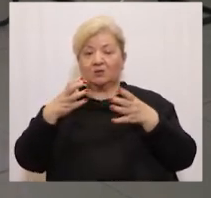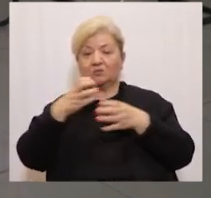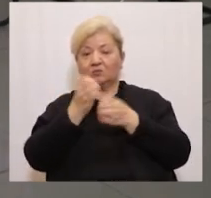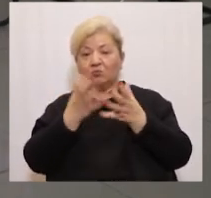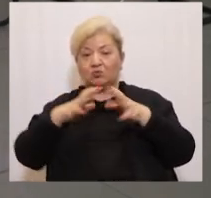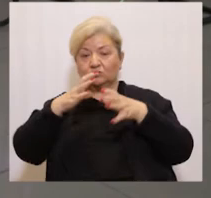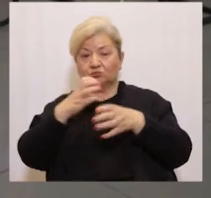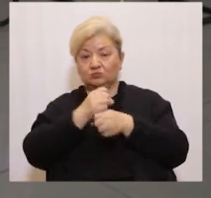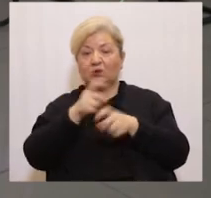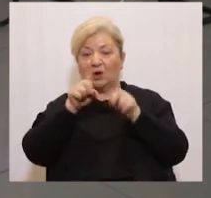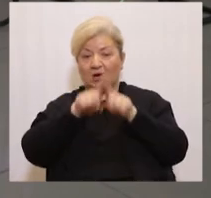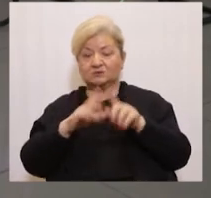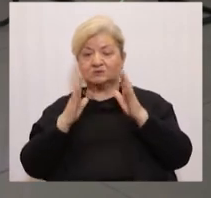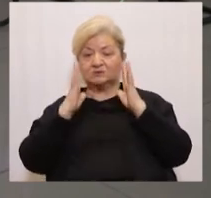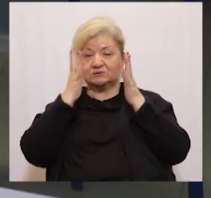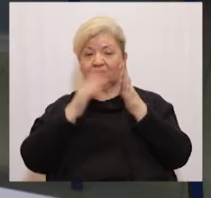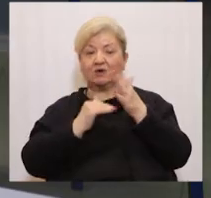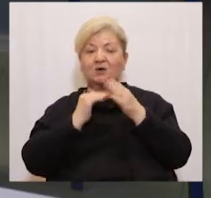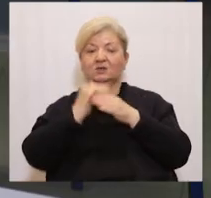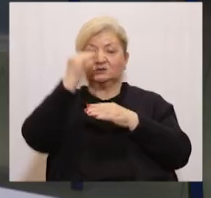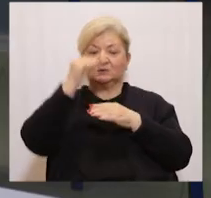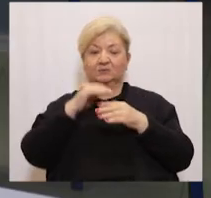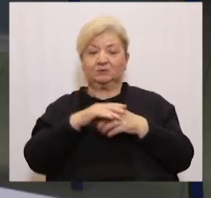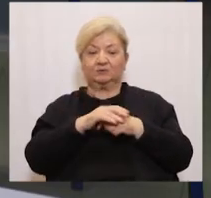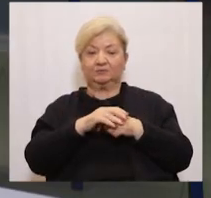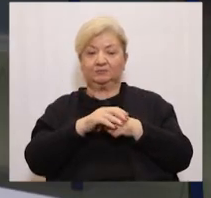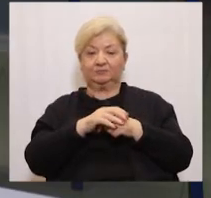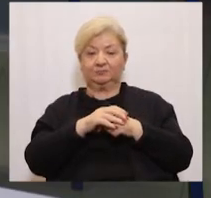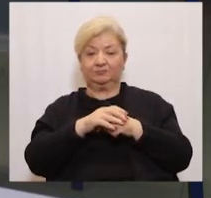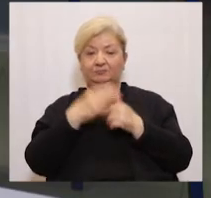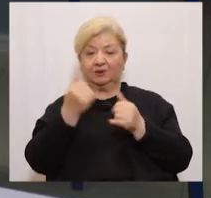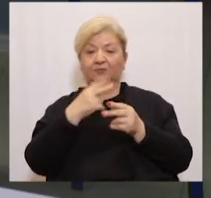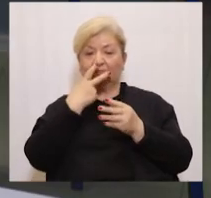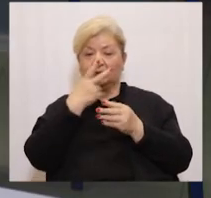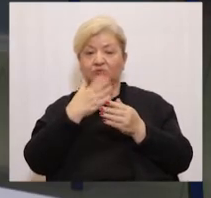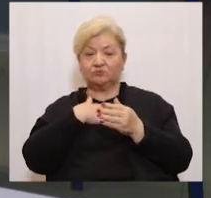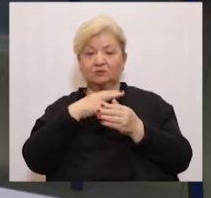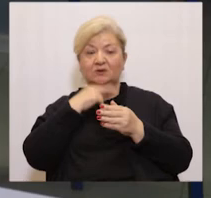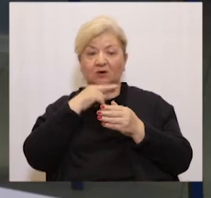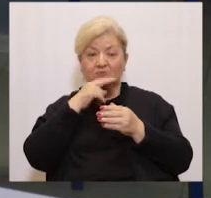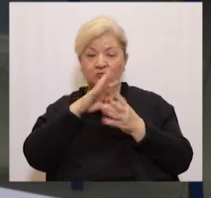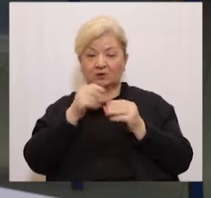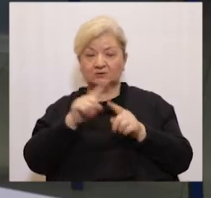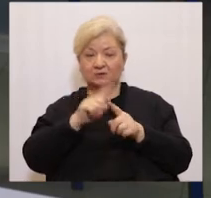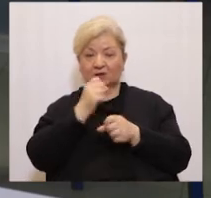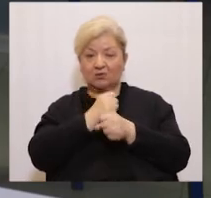მაშინ ასევე იზრდება წნევა. ახლა მოდით, აი ეს ჩვენი დაკვირვებები, რაც აქ